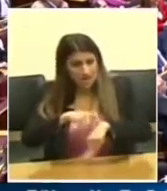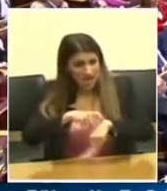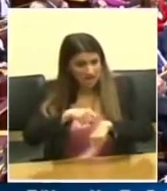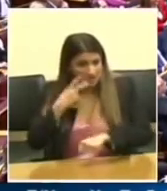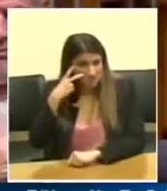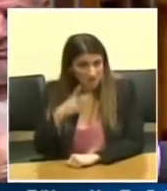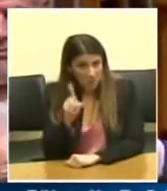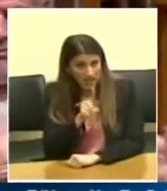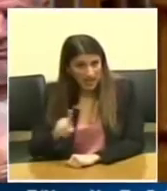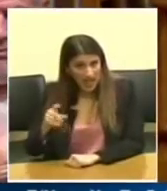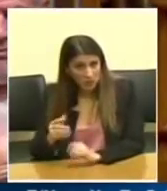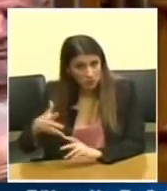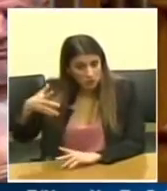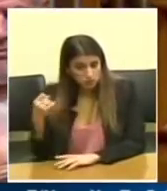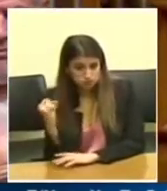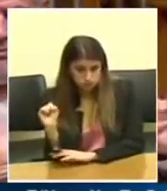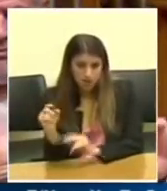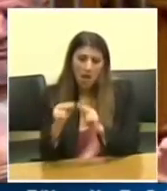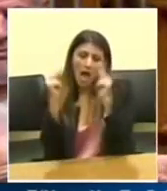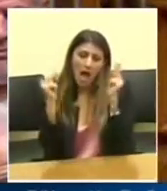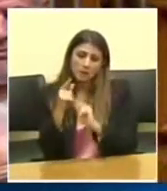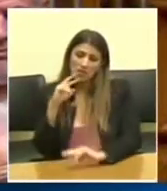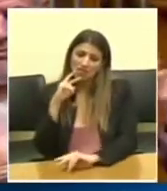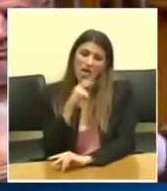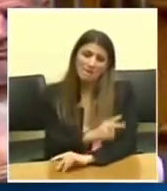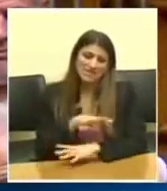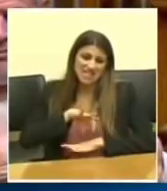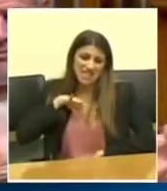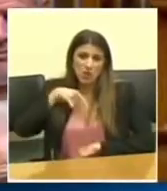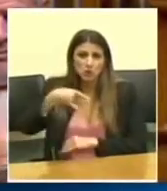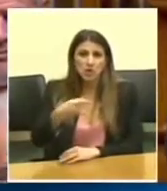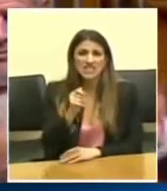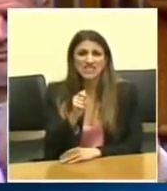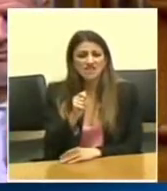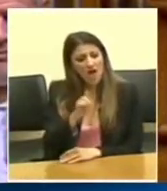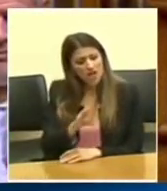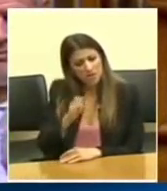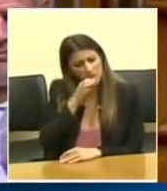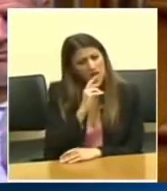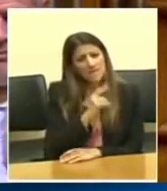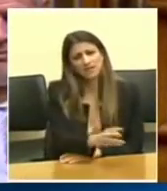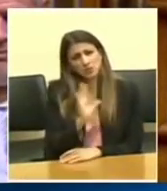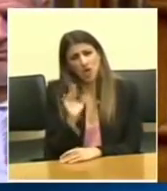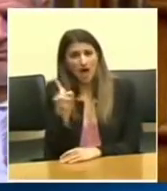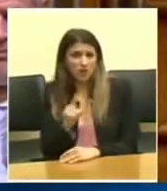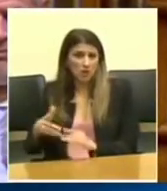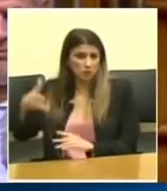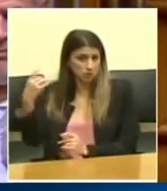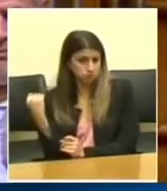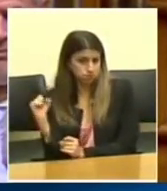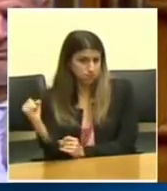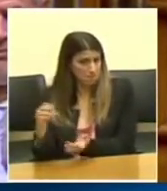απαντήσω στον κύριο Τζαβάρα. Τι να κάνω. Δεν έρχεται στα debate, δεν έρχεται και στη Βουλή. Θα απαντήσω στον κύριο Τζαβάρα, ο οποίος έχει